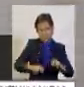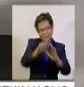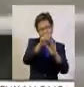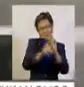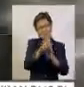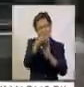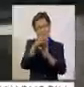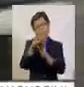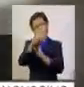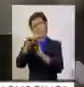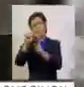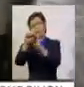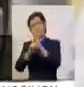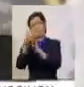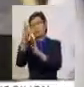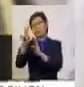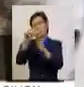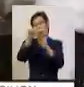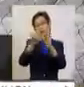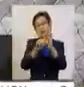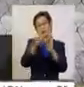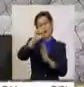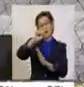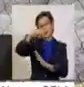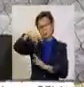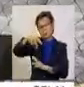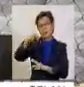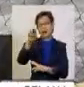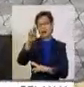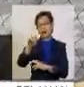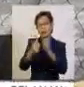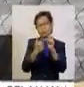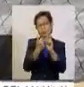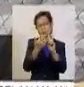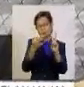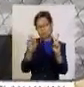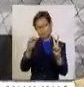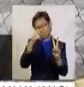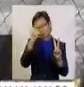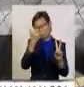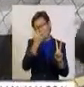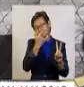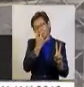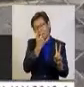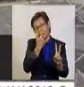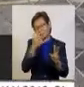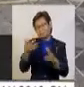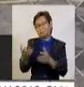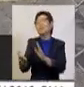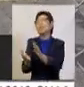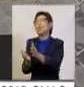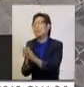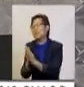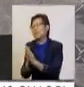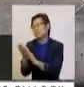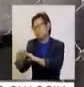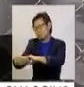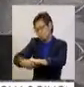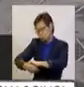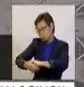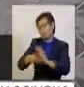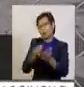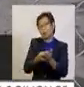Seksyen 16 dan 17 kurungan A Akta SPRM 2009 atas kesalahan meminta atau menerima rasuah. Wang